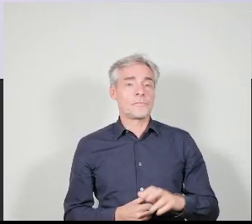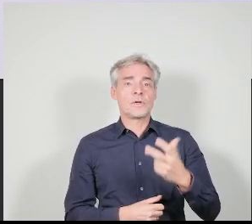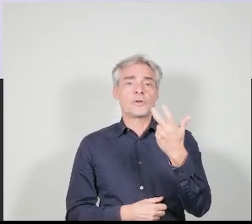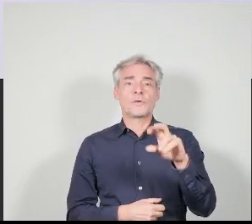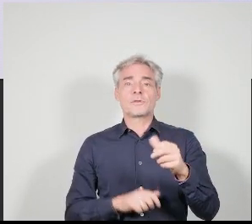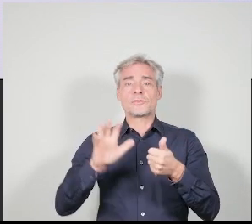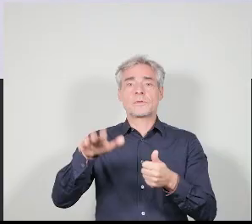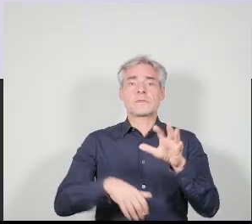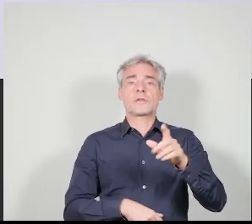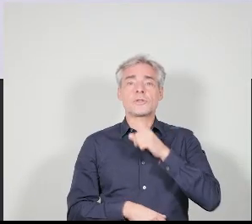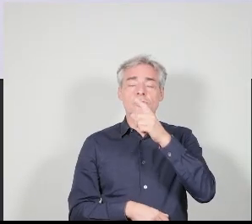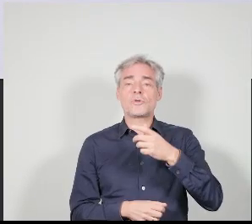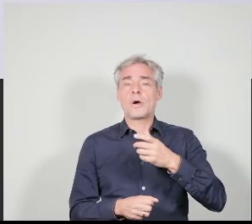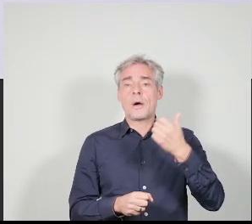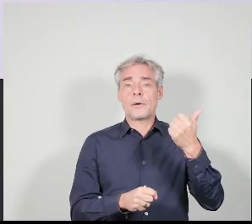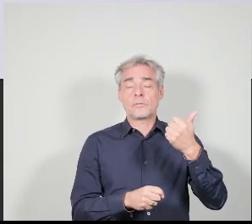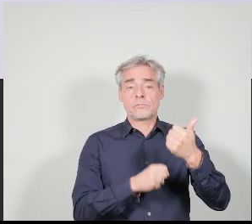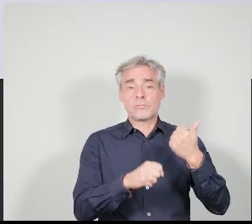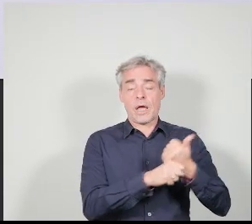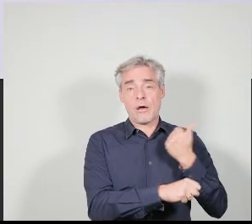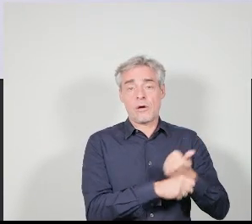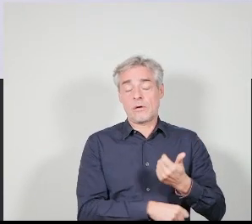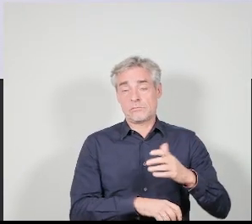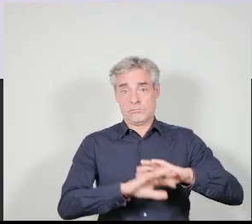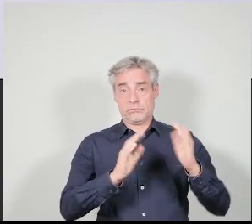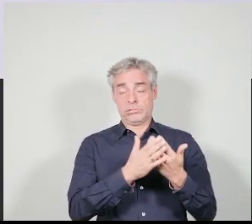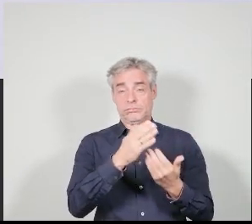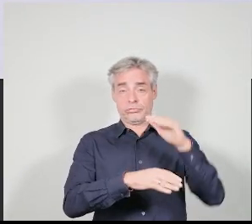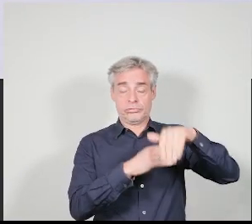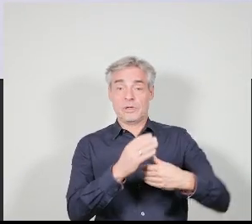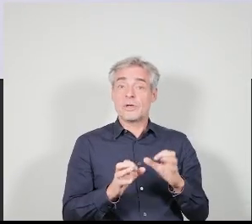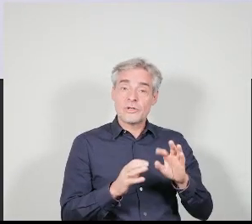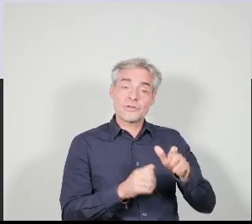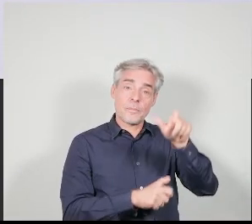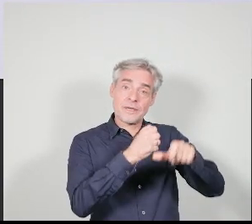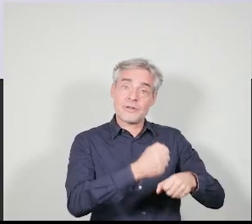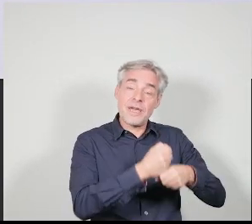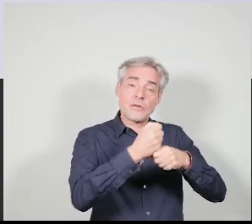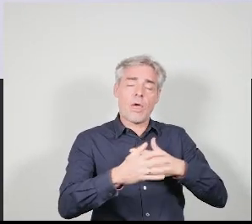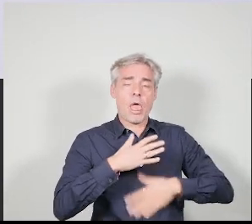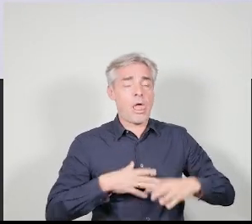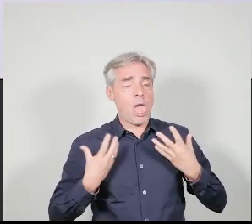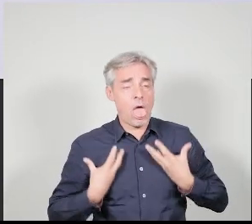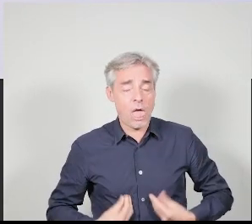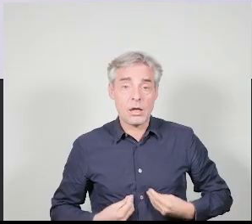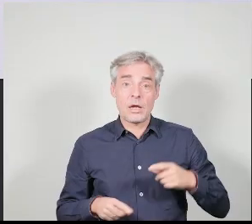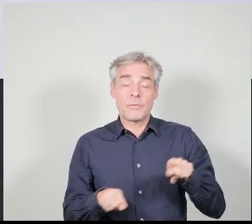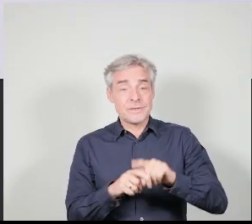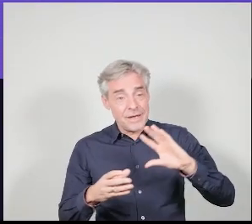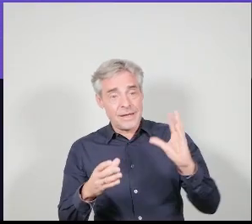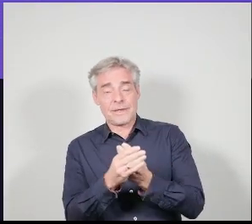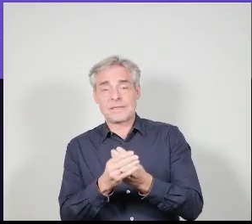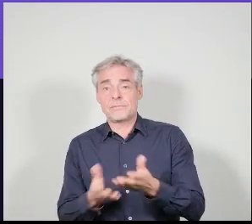365 jours par an, H24, sans user les aidants et avec la possibilité de les intégrer dans ce type d'approche?